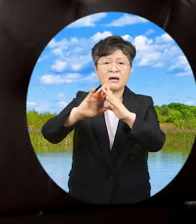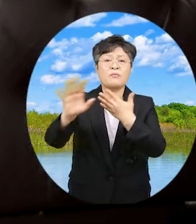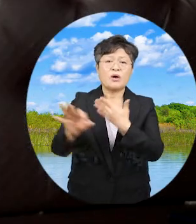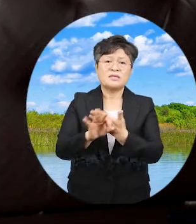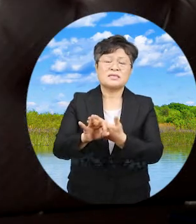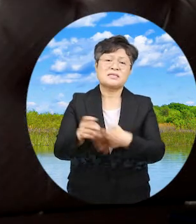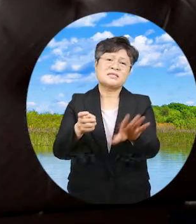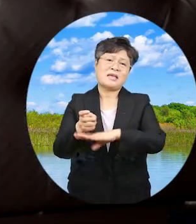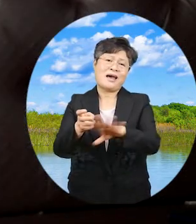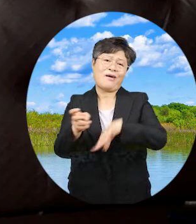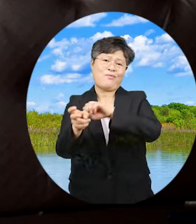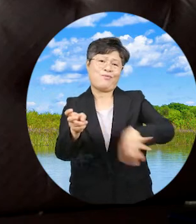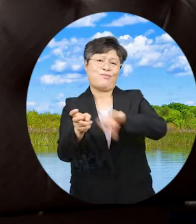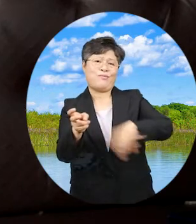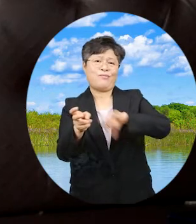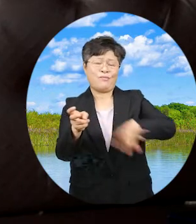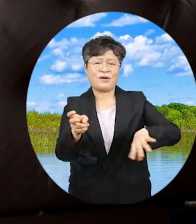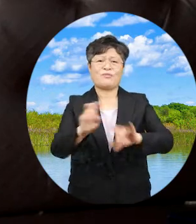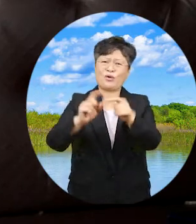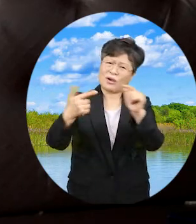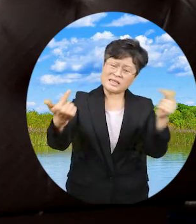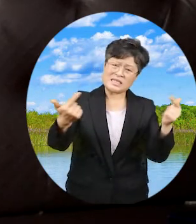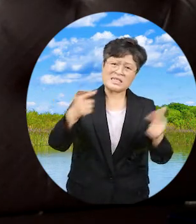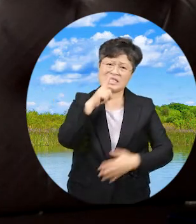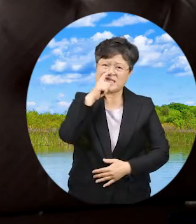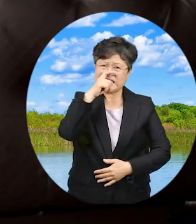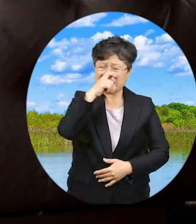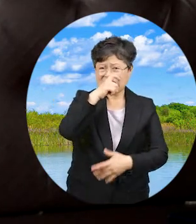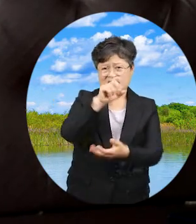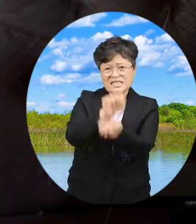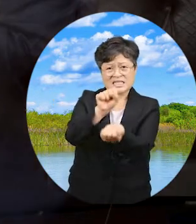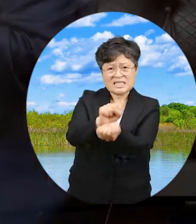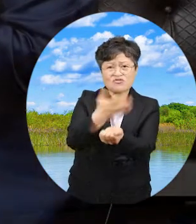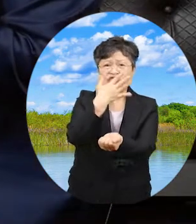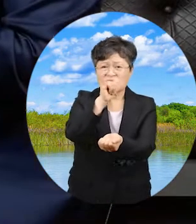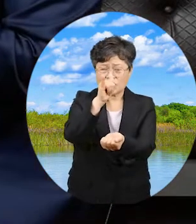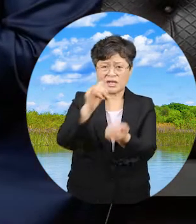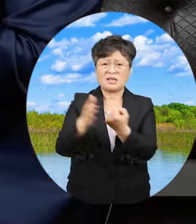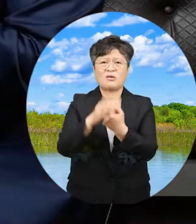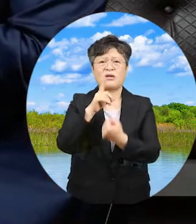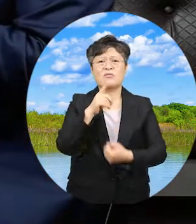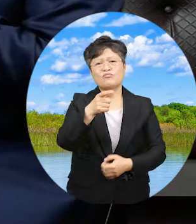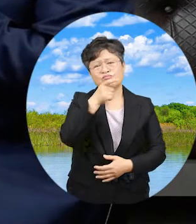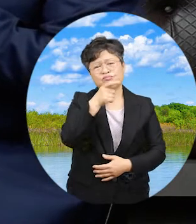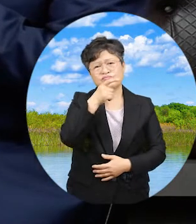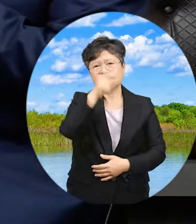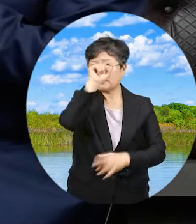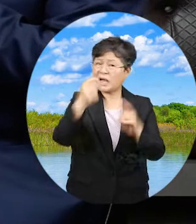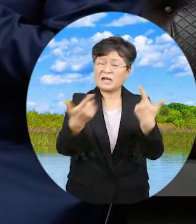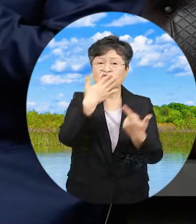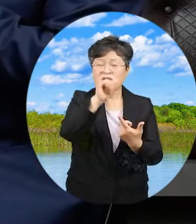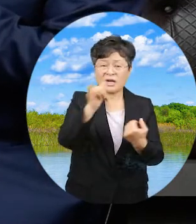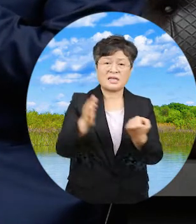그러면 옛날에 있었던 종이 있었는데 사라진 종 이런 것도 혹시 있을까요?